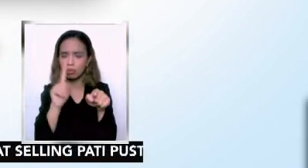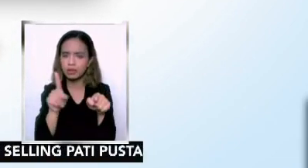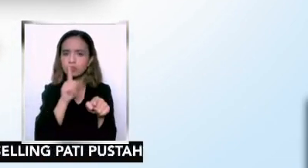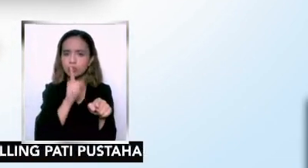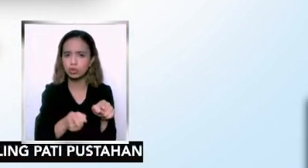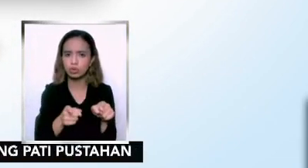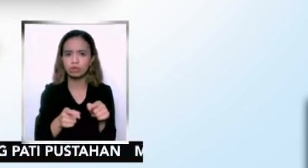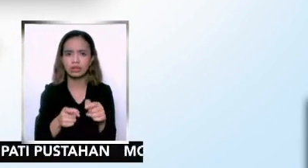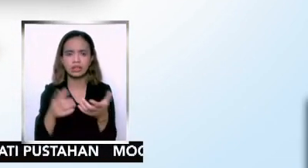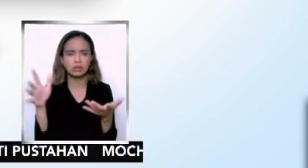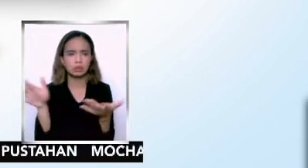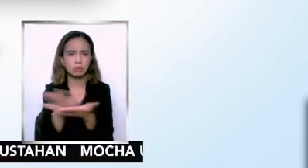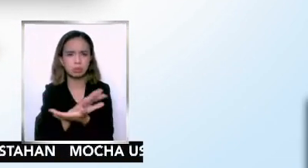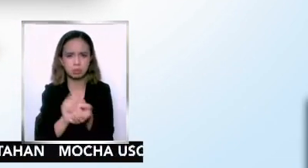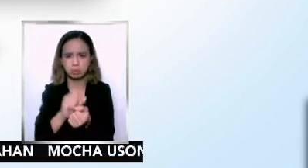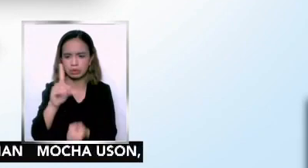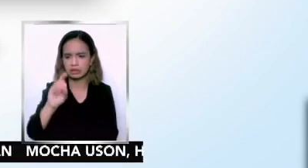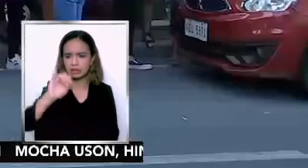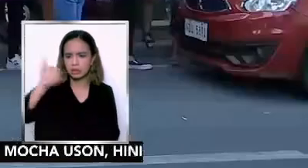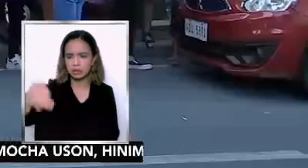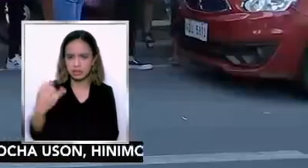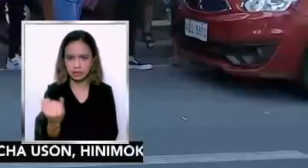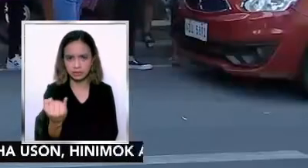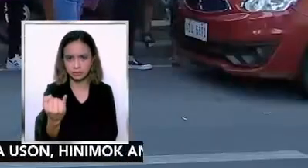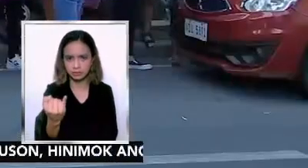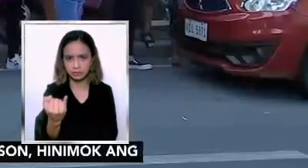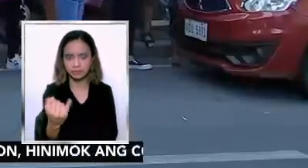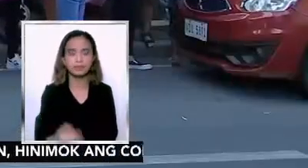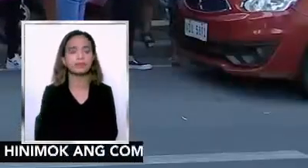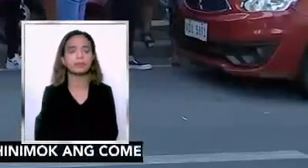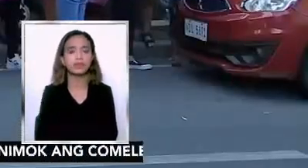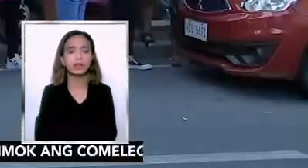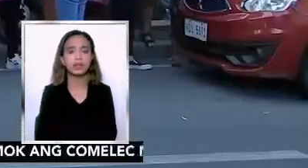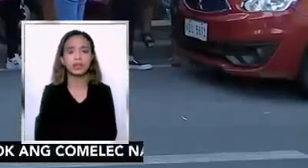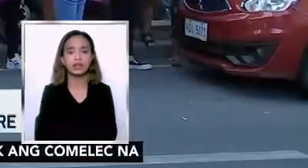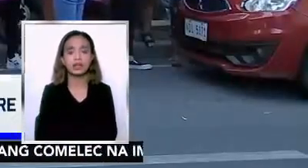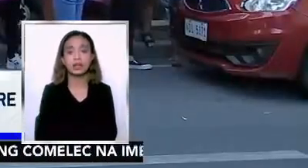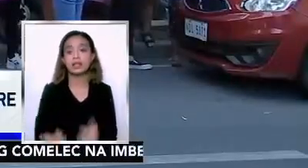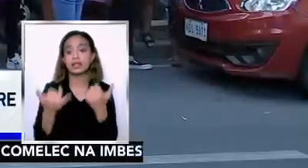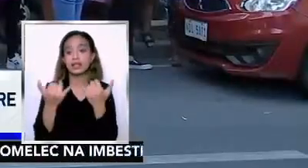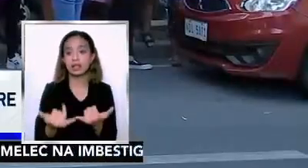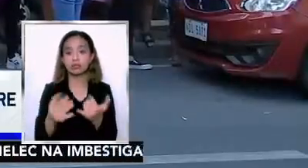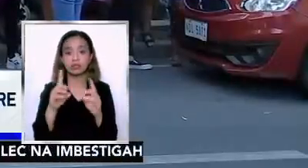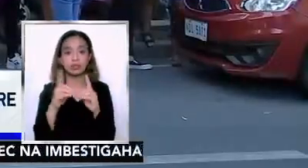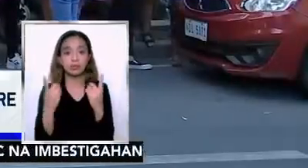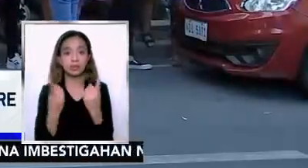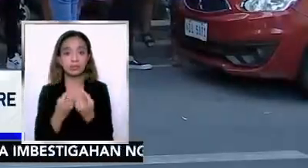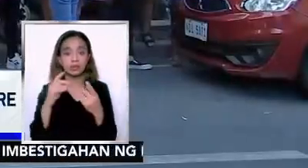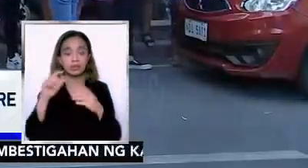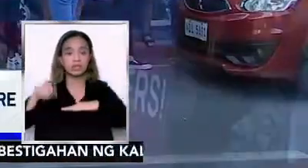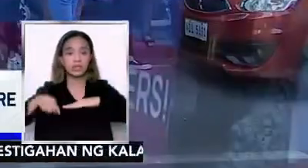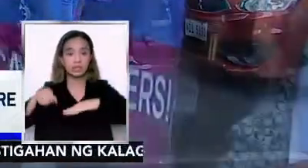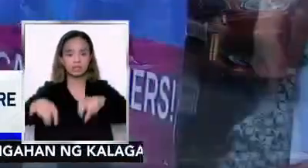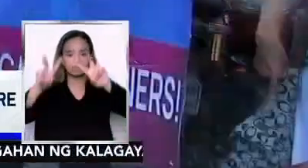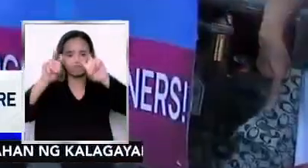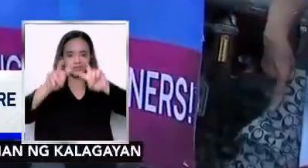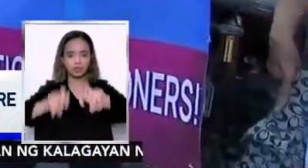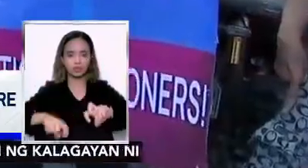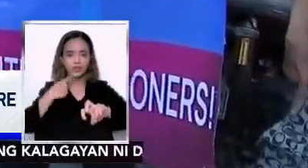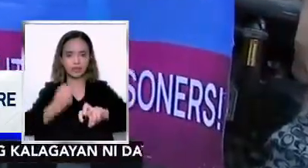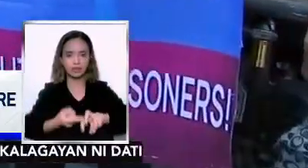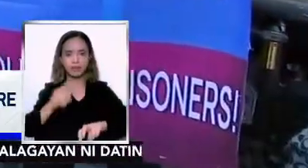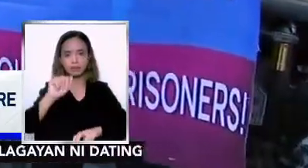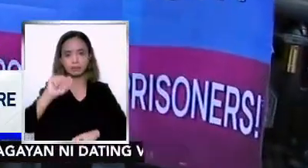niya sa DOJ bilang isang institusyon. Pag-aaralan naman daw ng Department of Justice ang mga naging pahayag ni Aguirre.